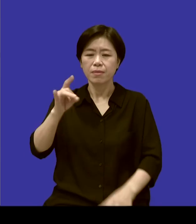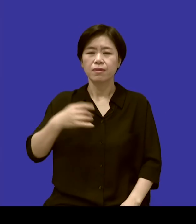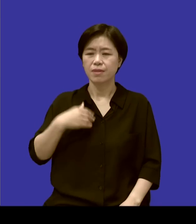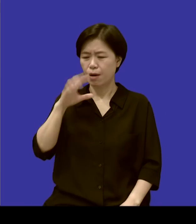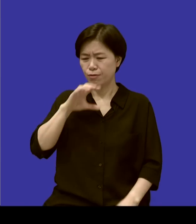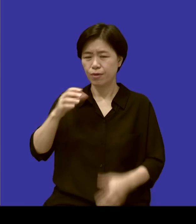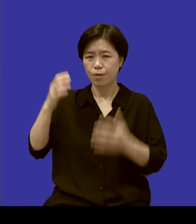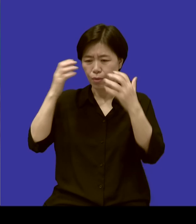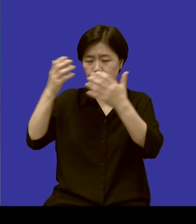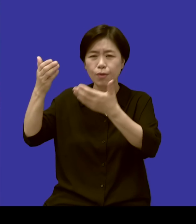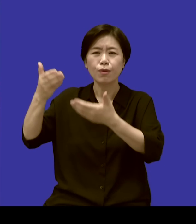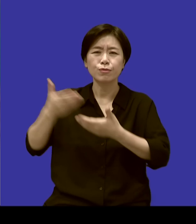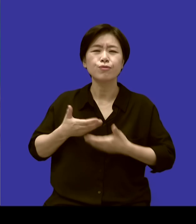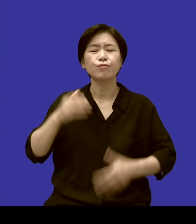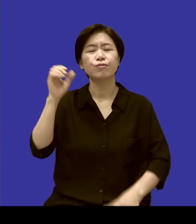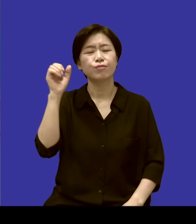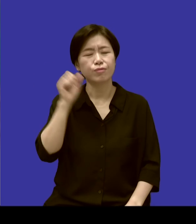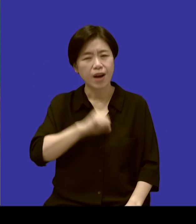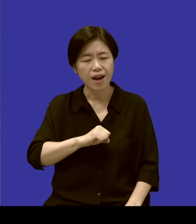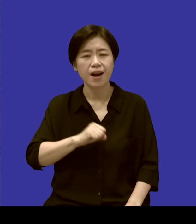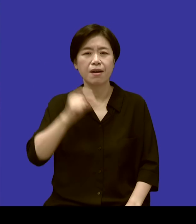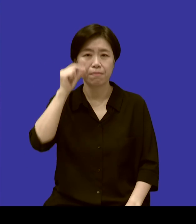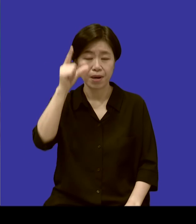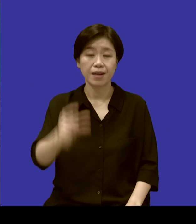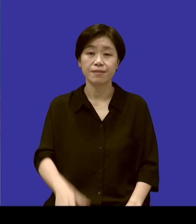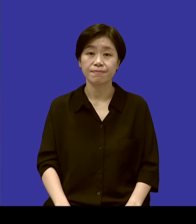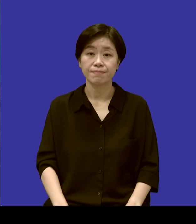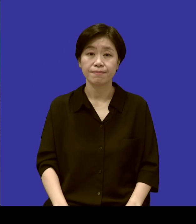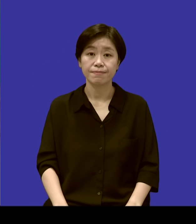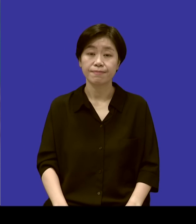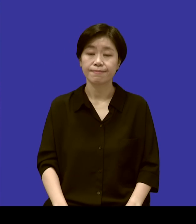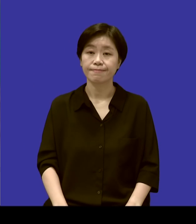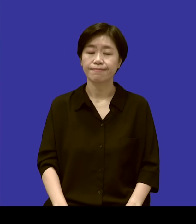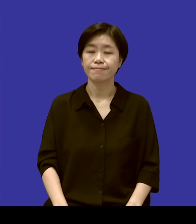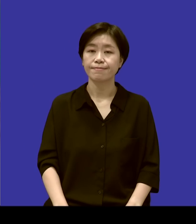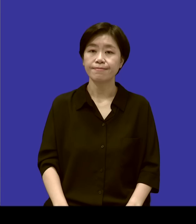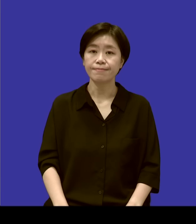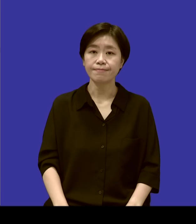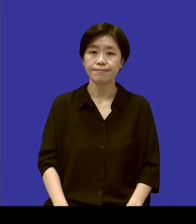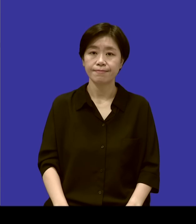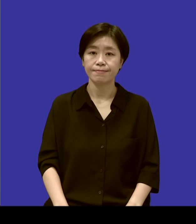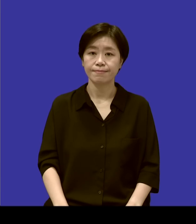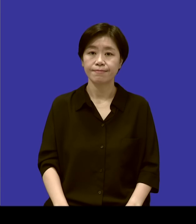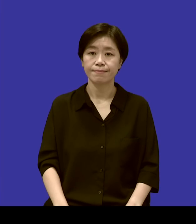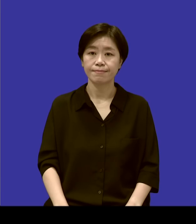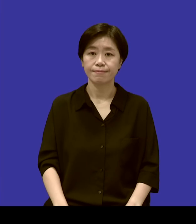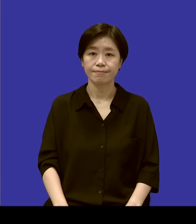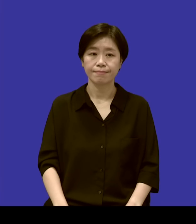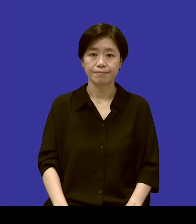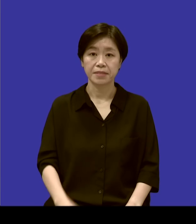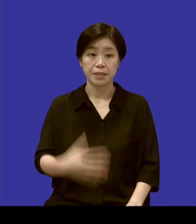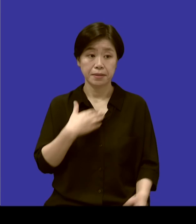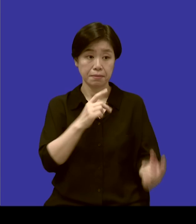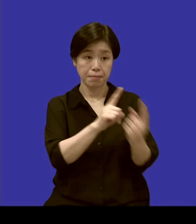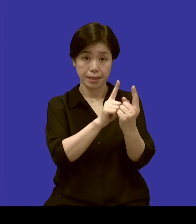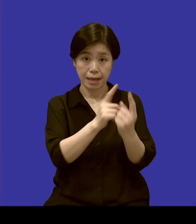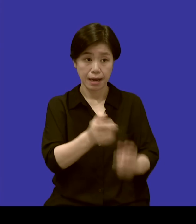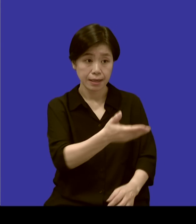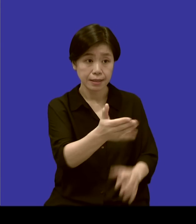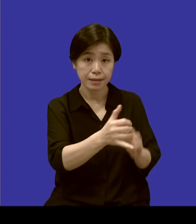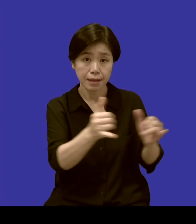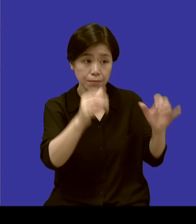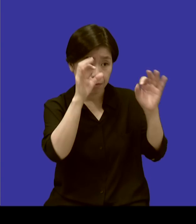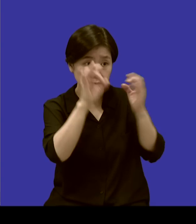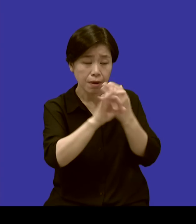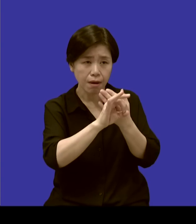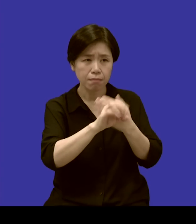것이구나 해석되어져요. 그래서 이제 형제들을 양육은 하고 있지만 그들의 표정을 보면 눌려